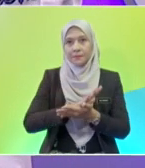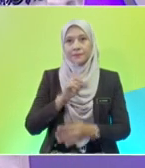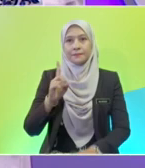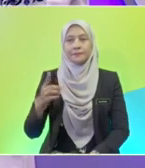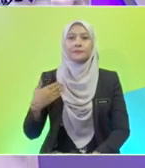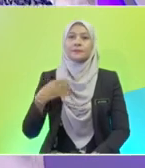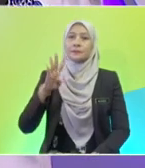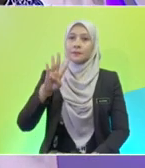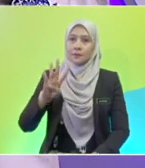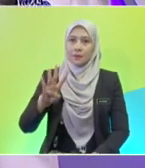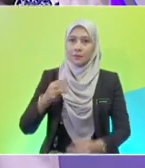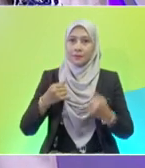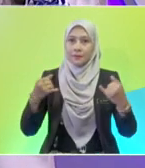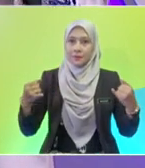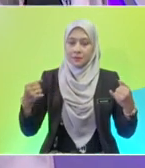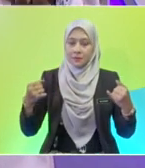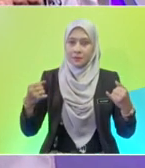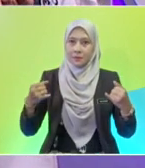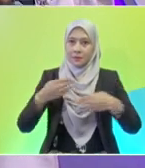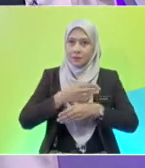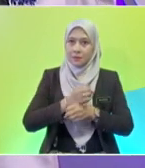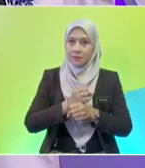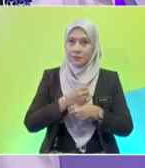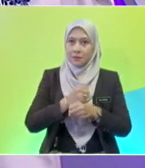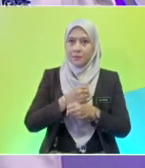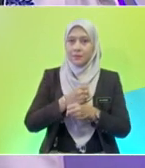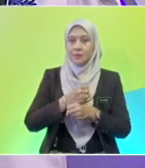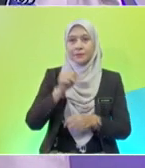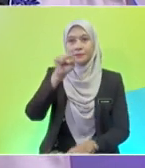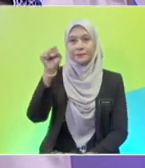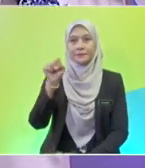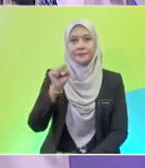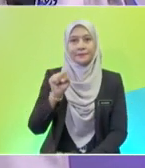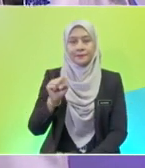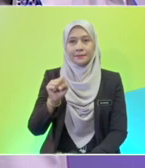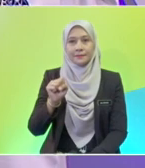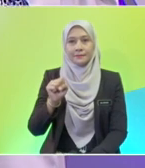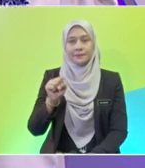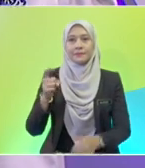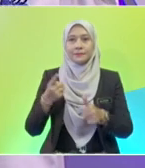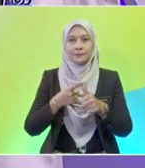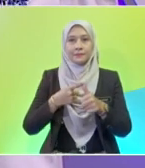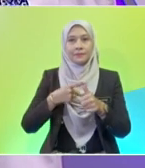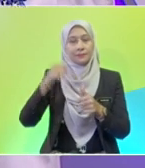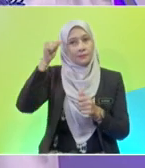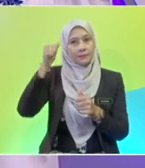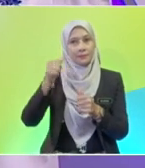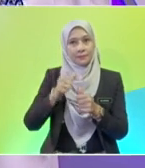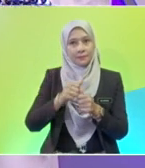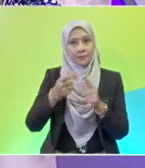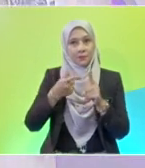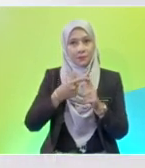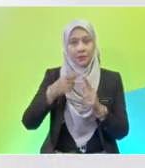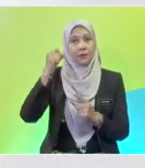empat jenis konstruk atau membentuk soal adalah dalam bahasa mudahnya yaitu mengingat memahami